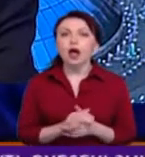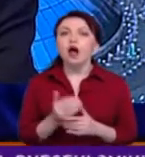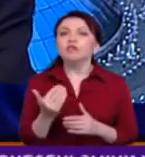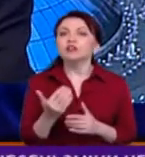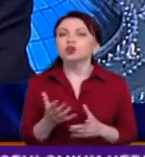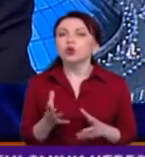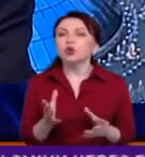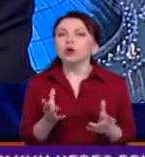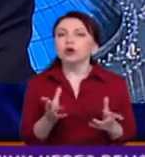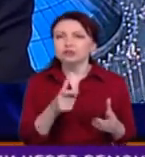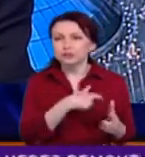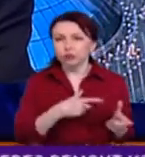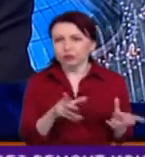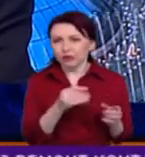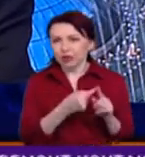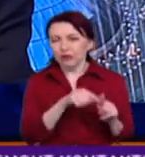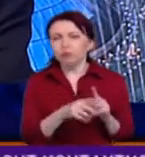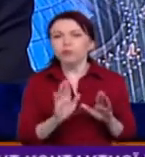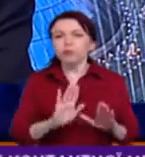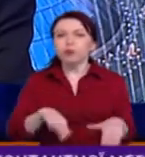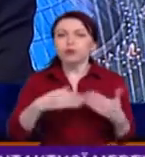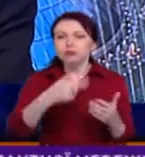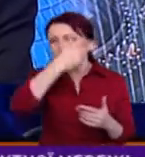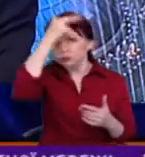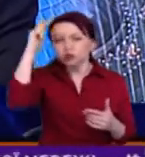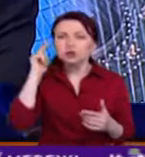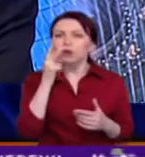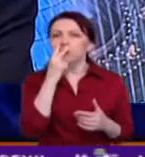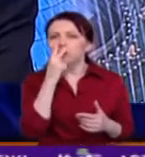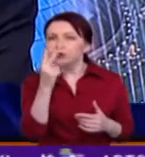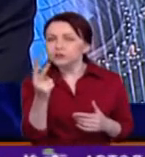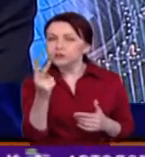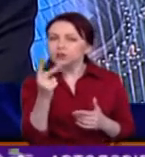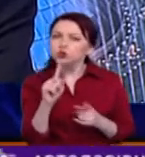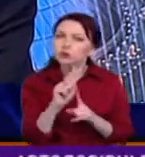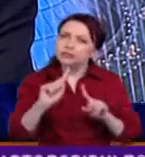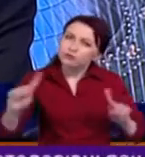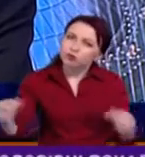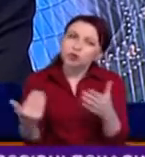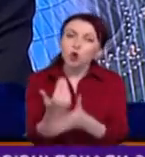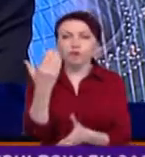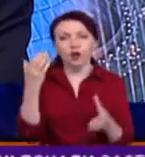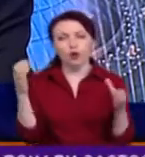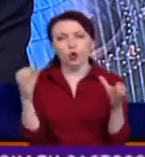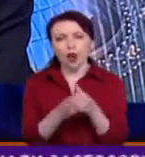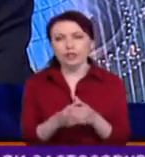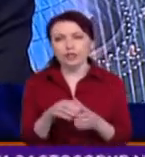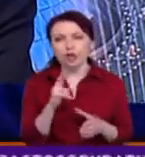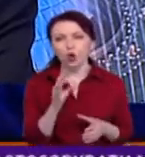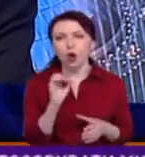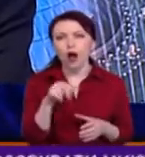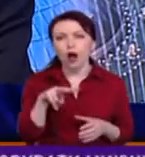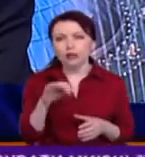пропозицію, ну, я б так це назвав, пропозицію Юлії Тимошенко про подивитися в бік створення нової коаліції і